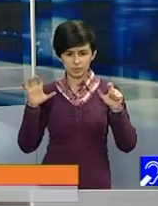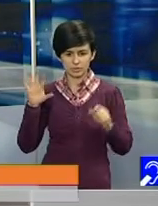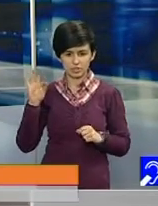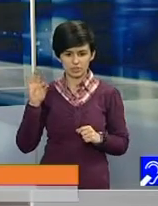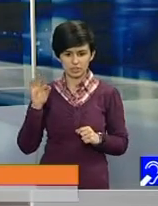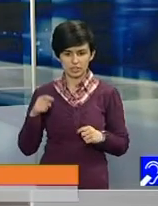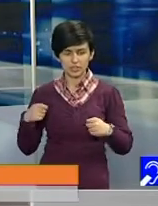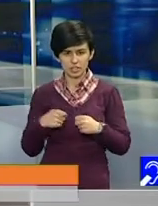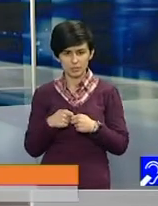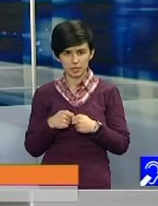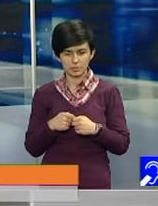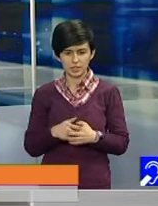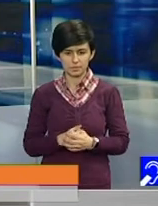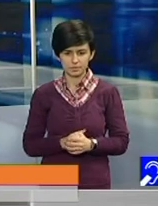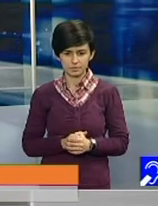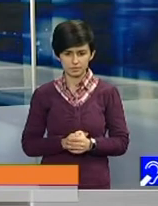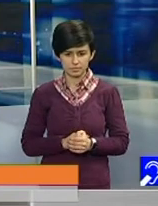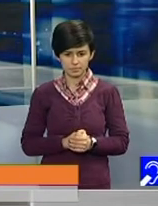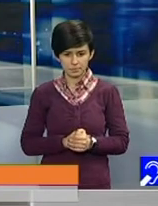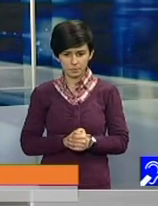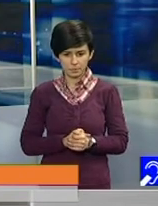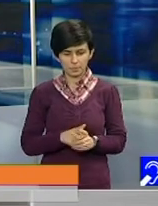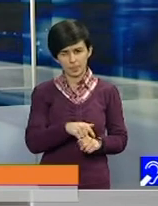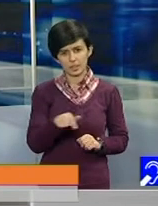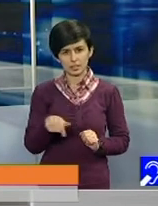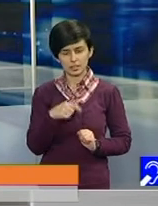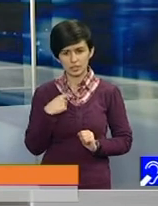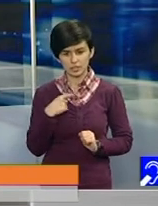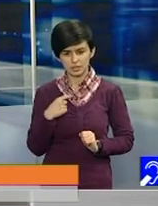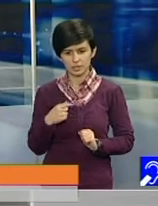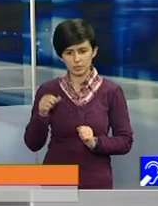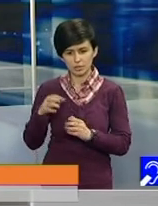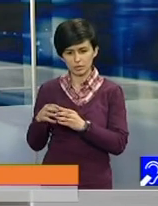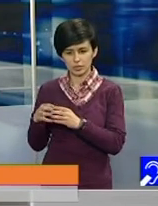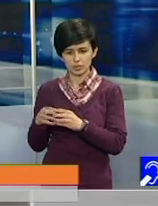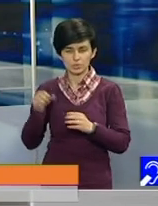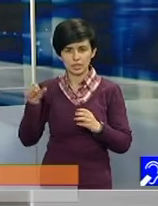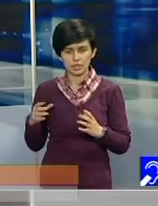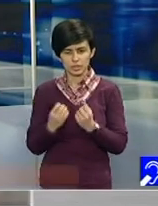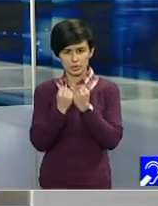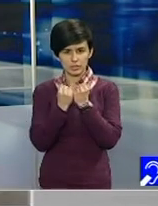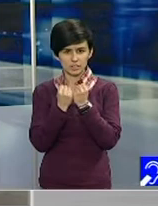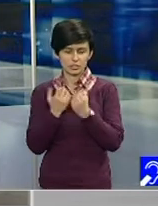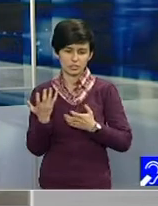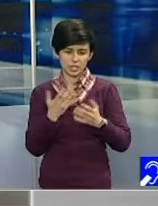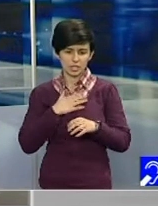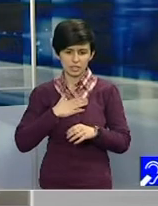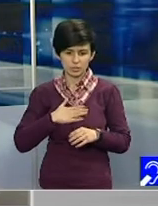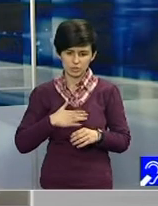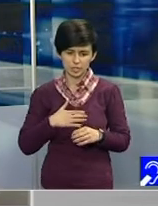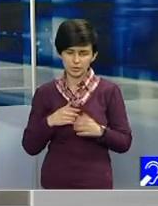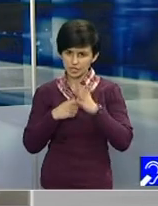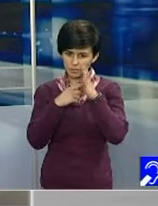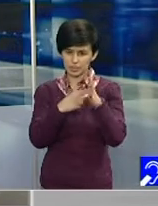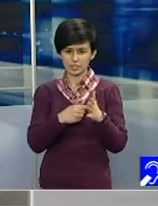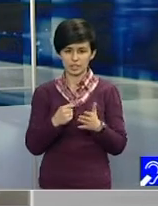membri în fiecare an. Noi suntem un grup de supraviețuitori care dorim de fiecare dată să ne ducem poveștile de